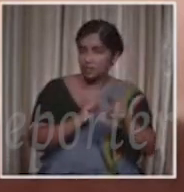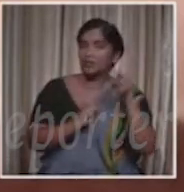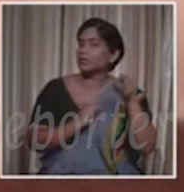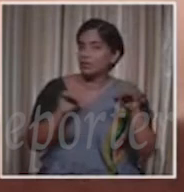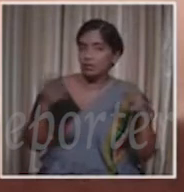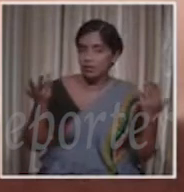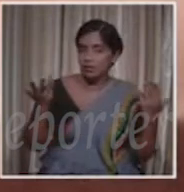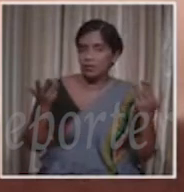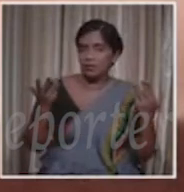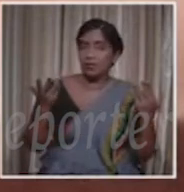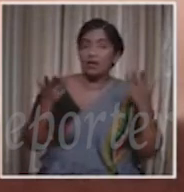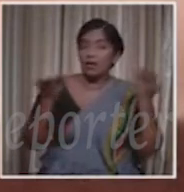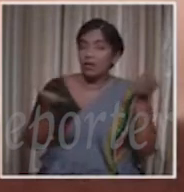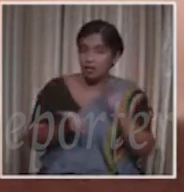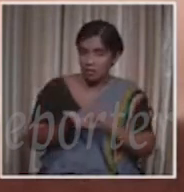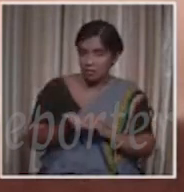නැත්නම්